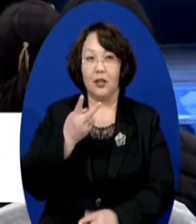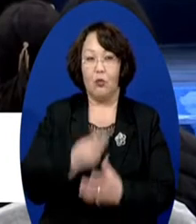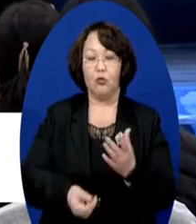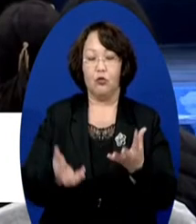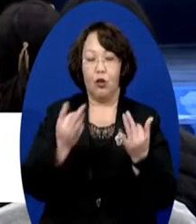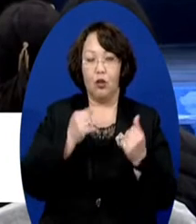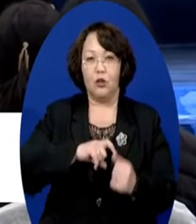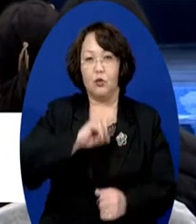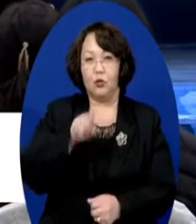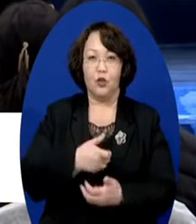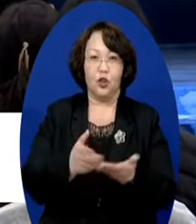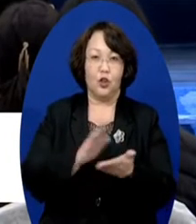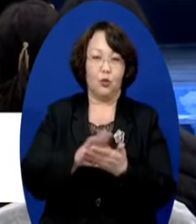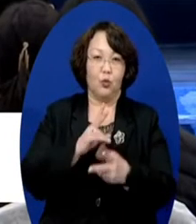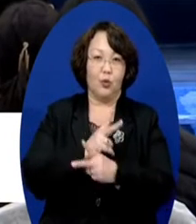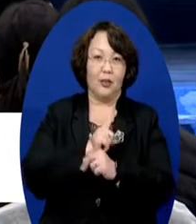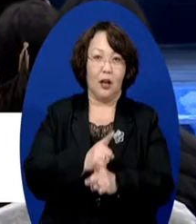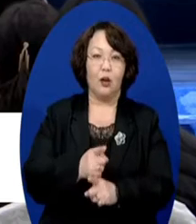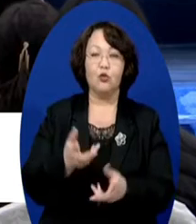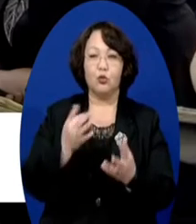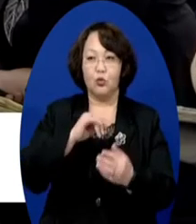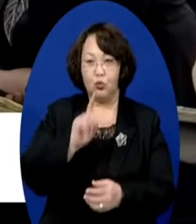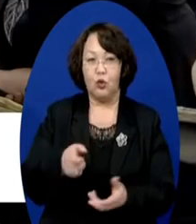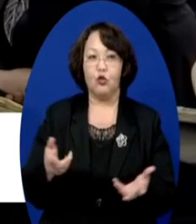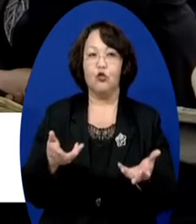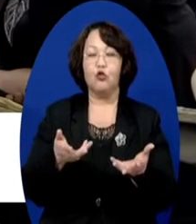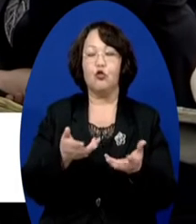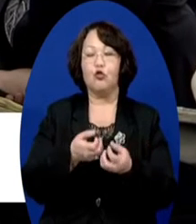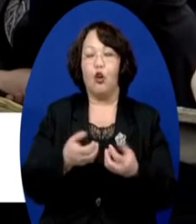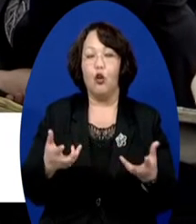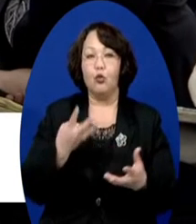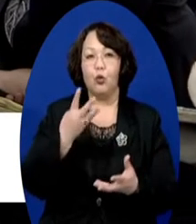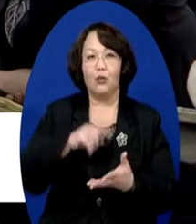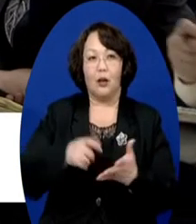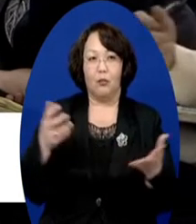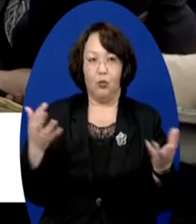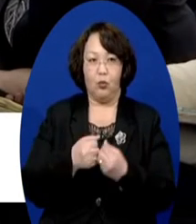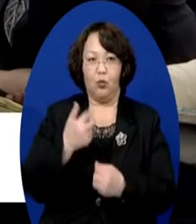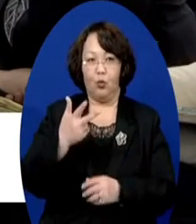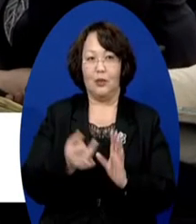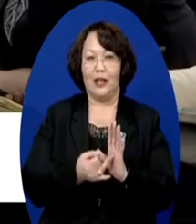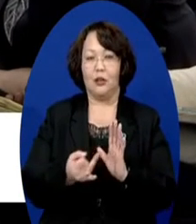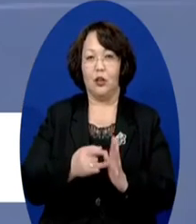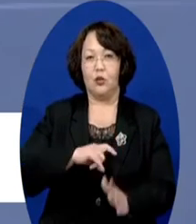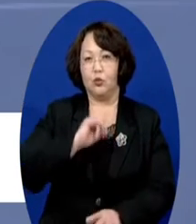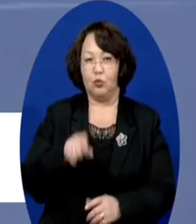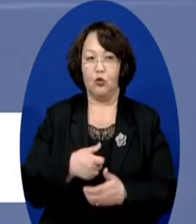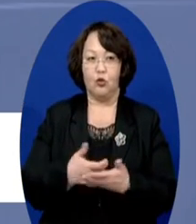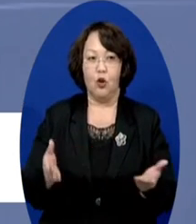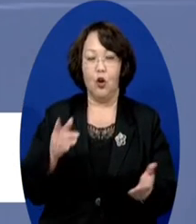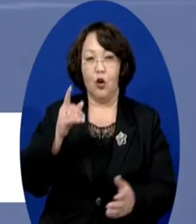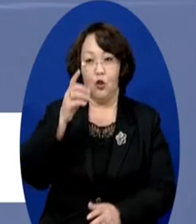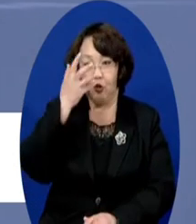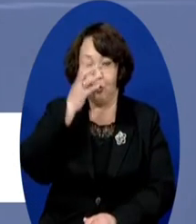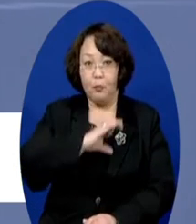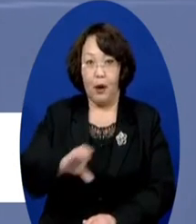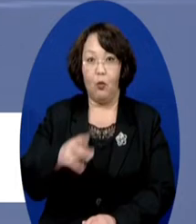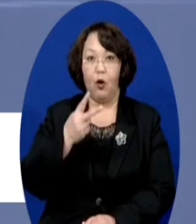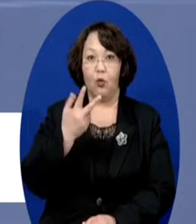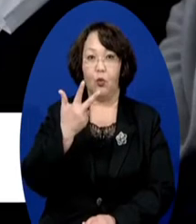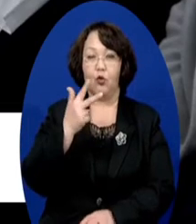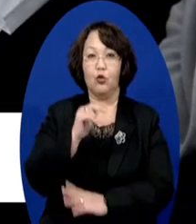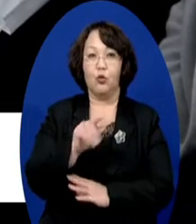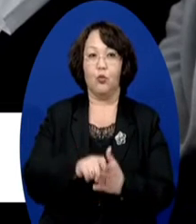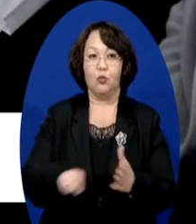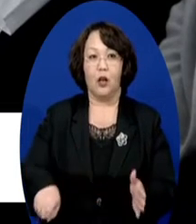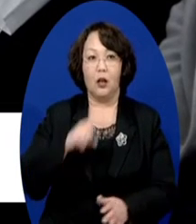байна. Шинэ хуулиар зөвшөөрлийн тоог 4 дахин зөөлж нийт 377 зөвшөөрөл олгодог болно. Хүсэлтийн хариуг төрийн байгууллага ажлын 23